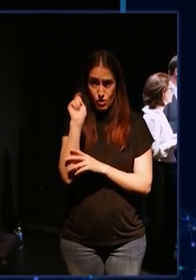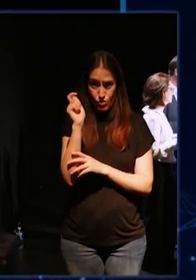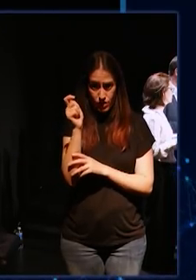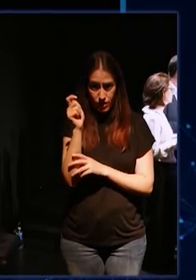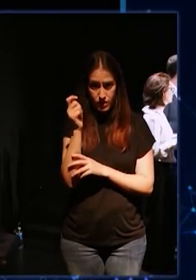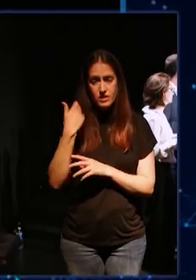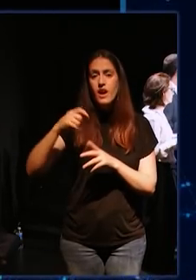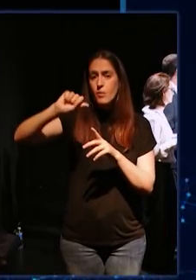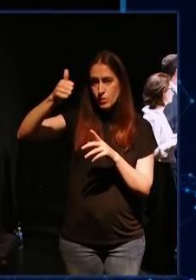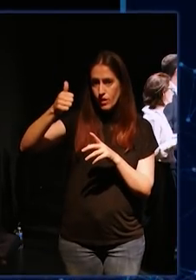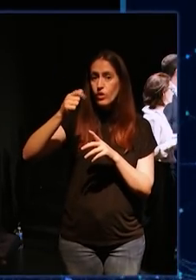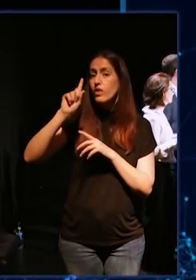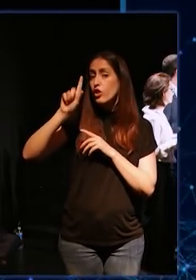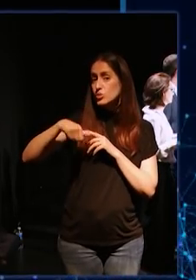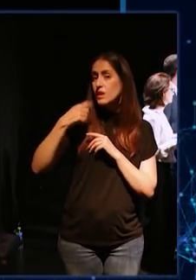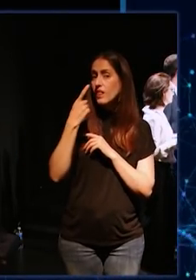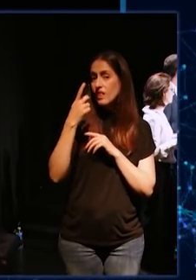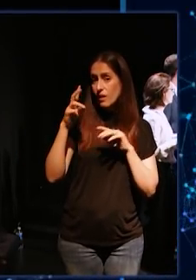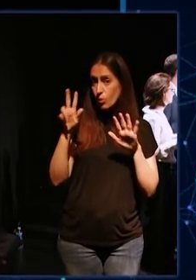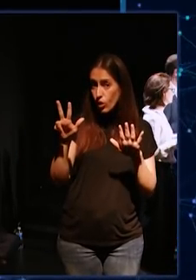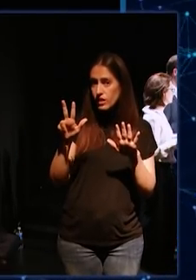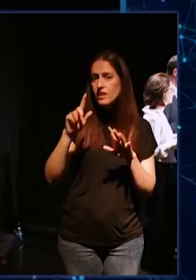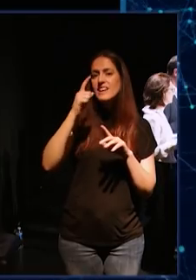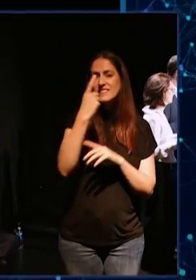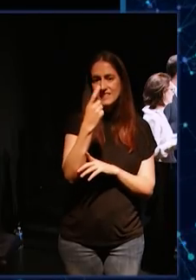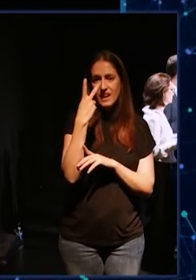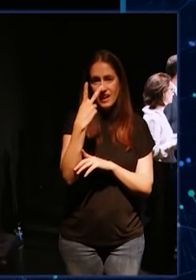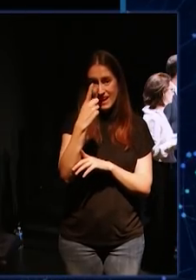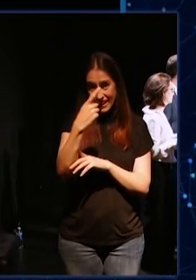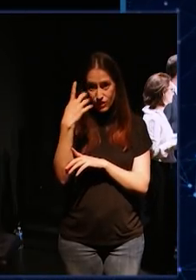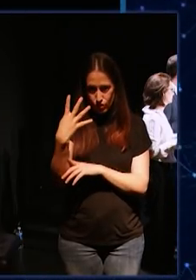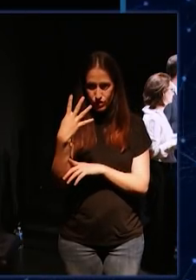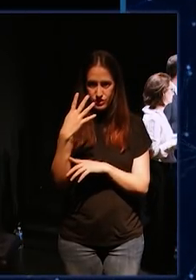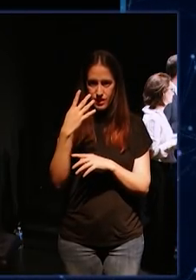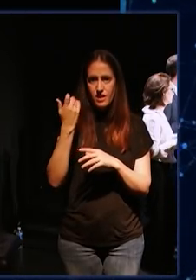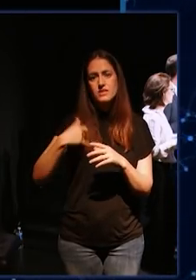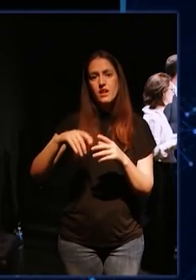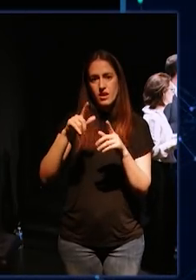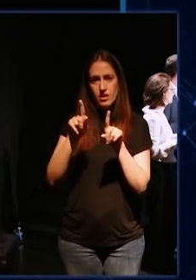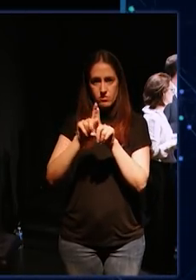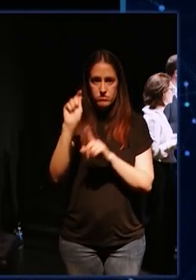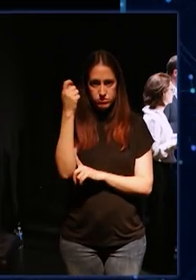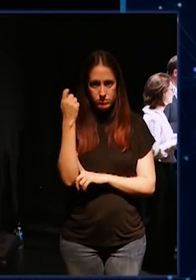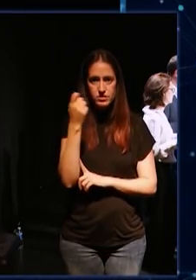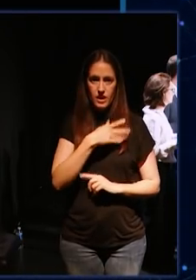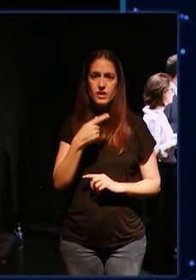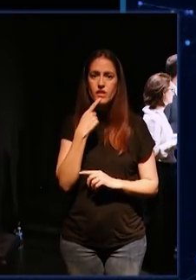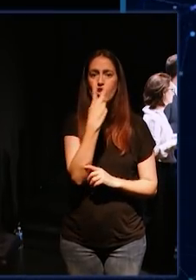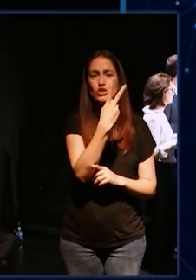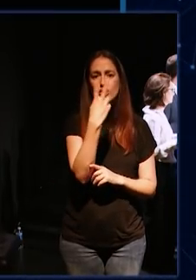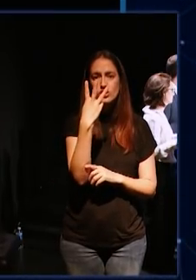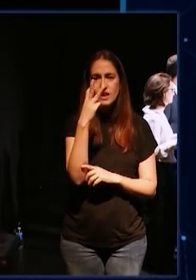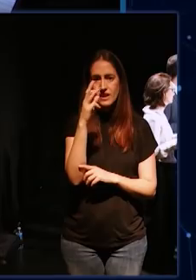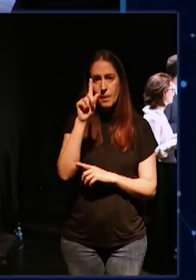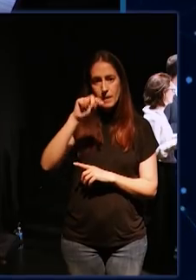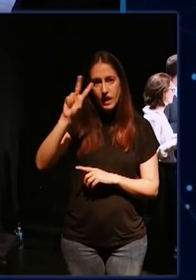van aprovar-se l'ajut al lloguer, i el 2018 114 persones es van beneficiar d'aquest ajut al lloguer. I això és un impacte de 230.000 euros